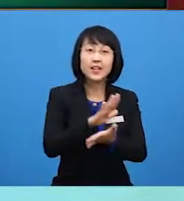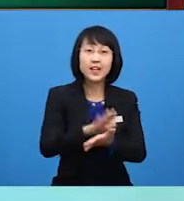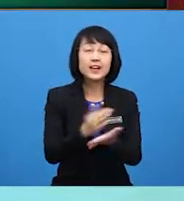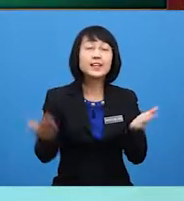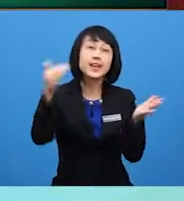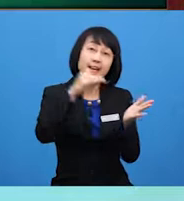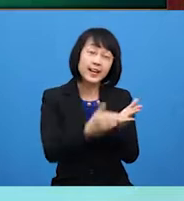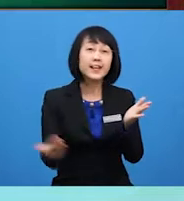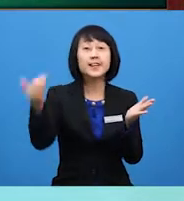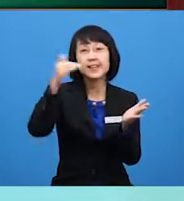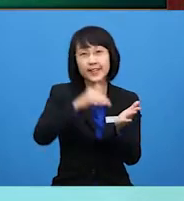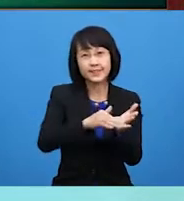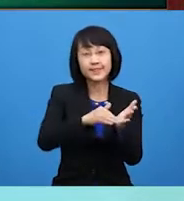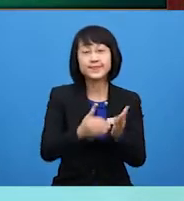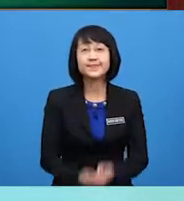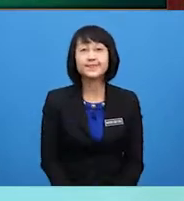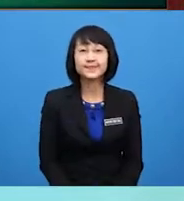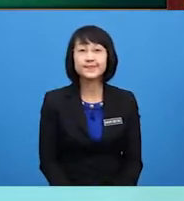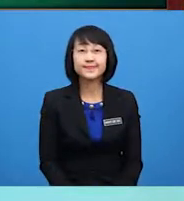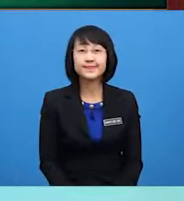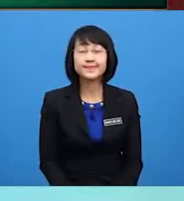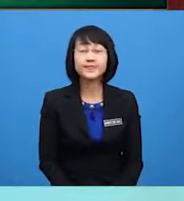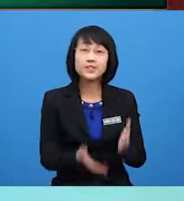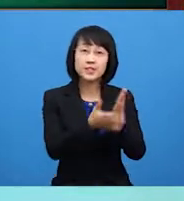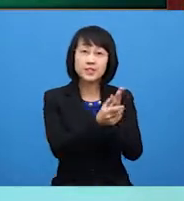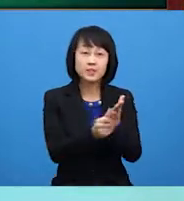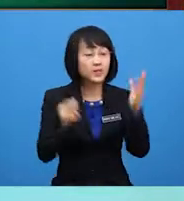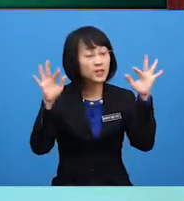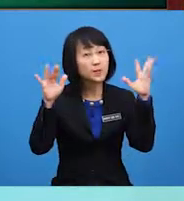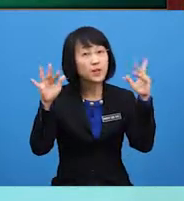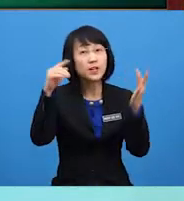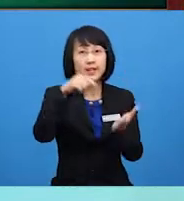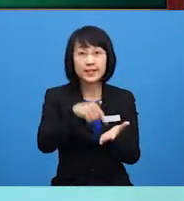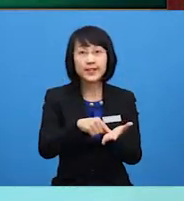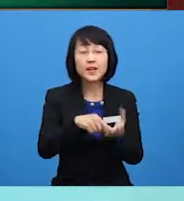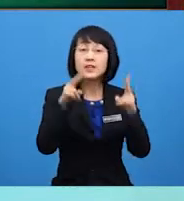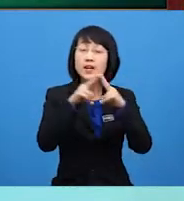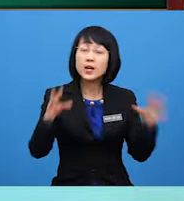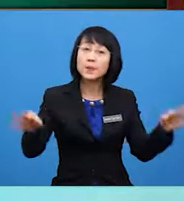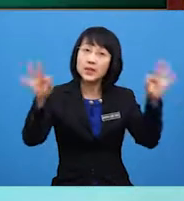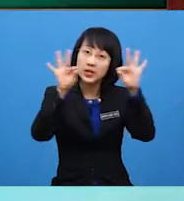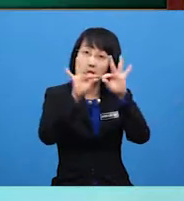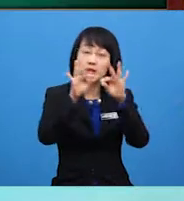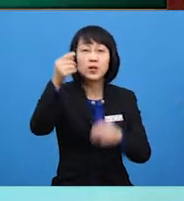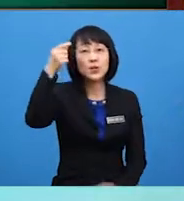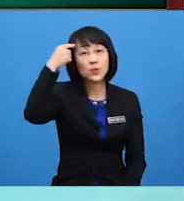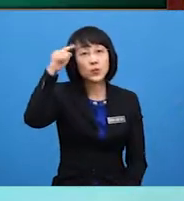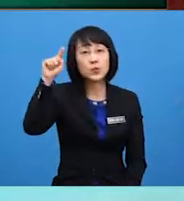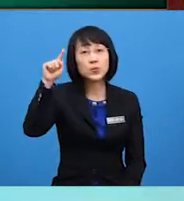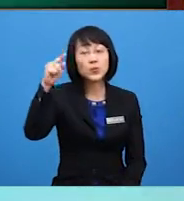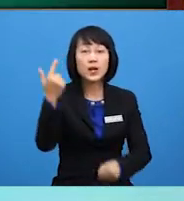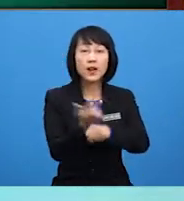berulang-ulang kali. Kemahiran motor halus ini sangat penting bagi